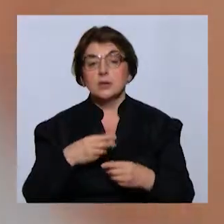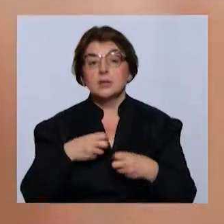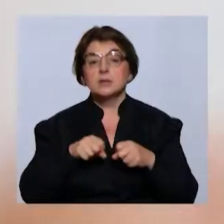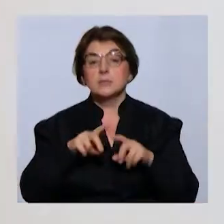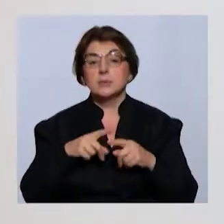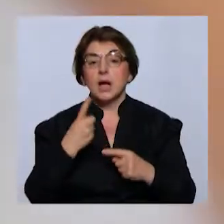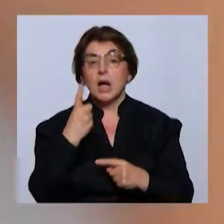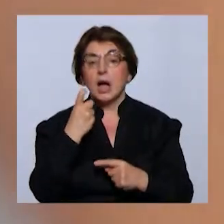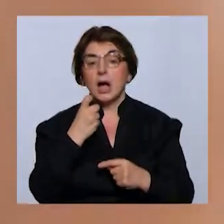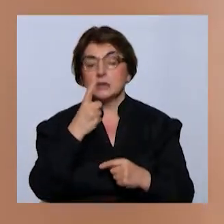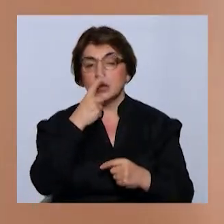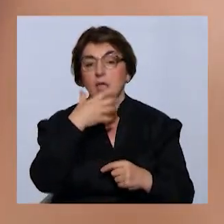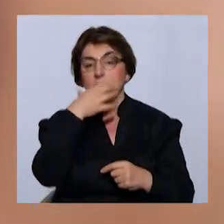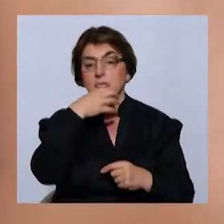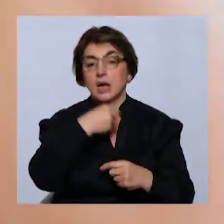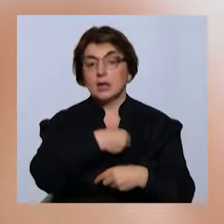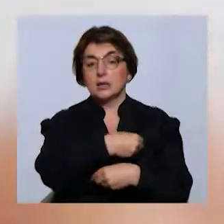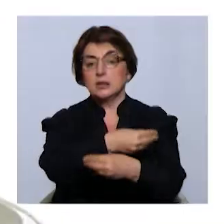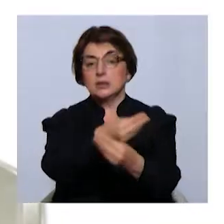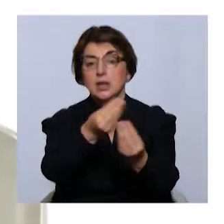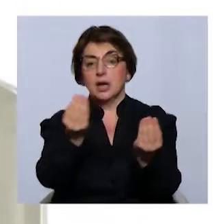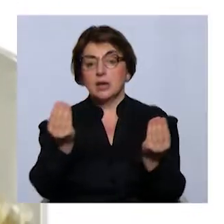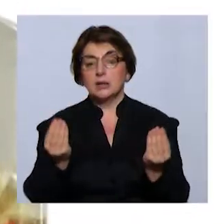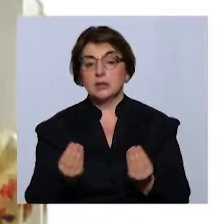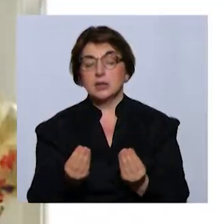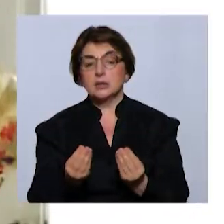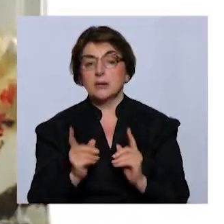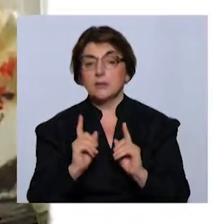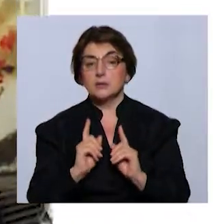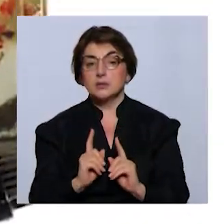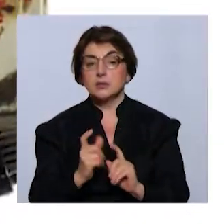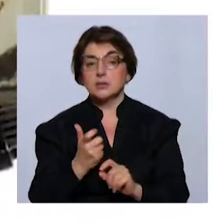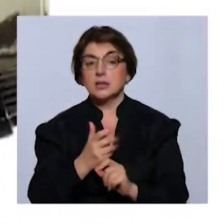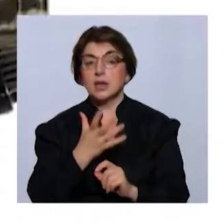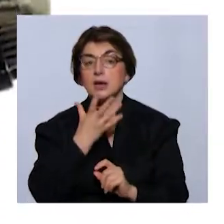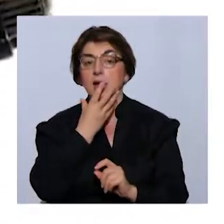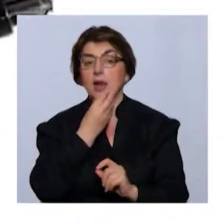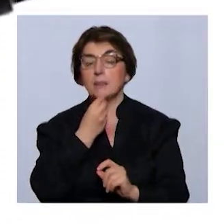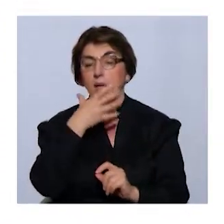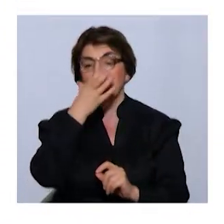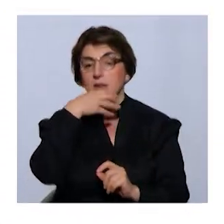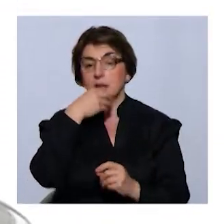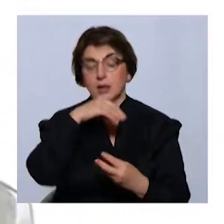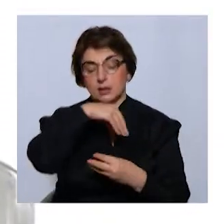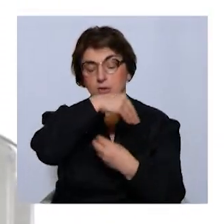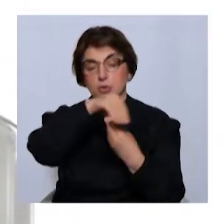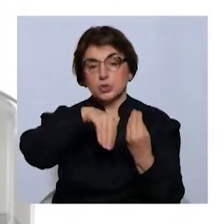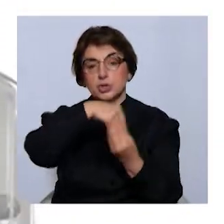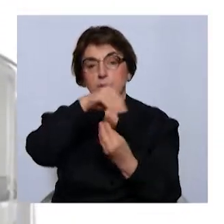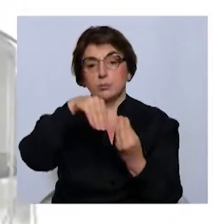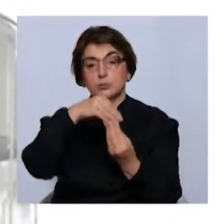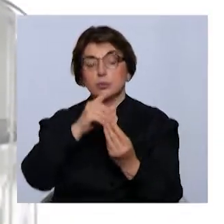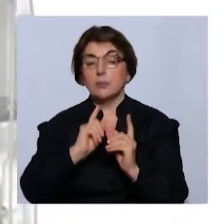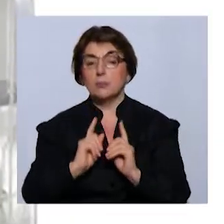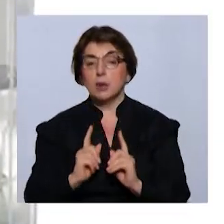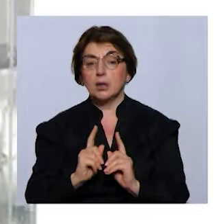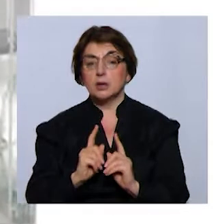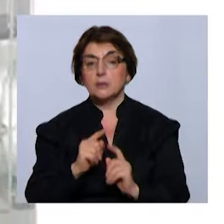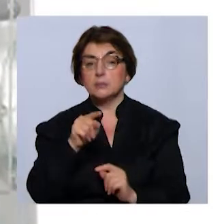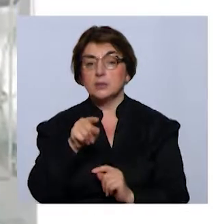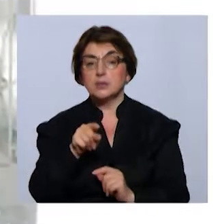100 სახეობის ნაყინი მოსახლეობას დაურიგეს. ძალიან ლამაზად იყო ეს ნაყინი შეფუთული, მაგრამ